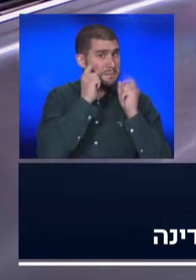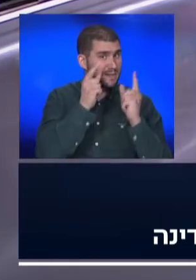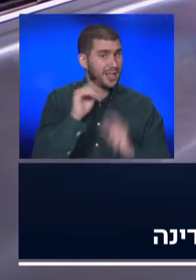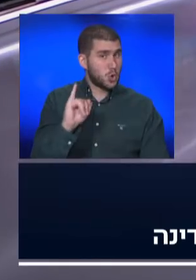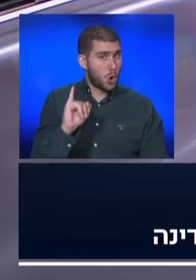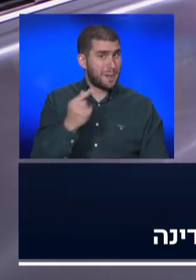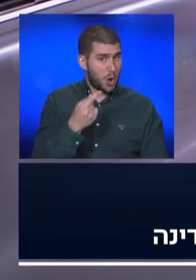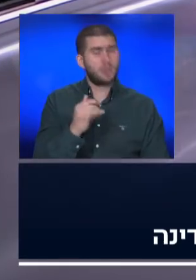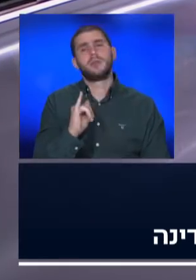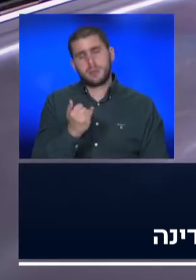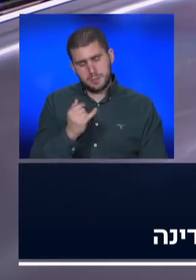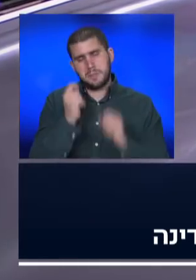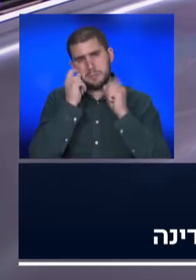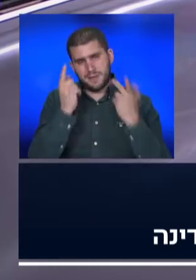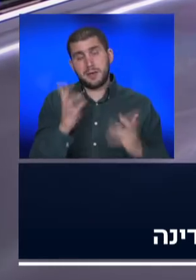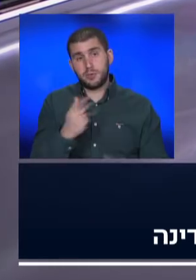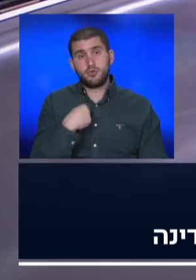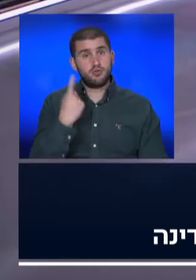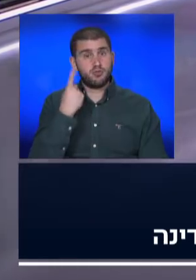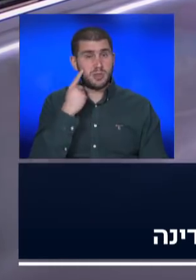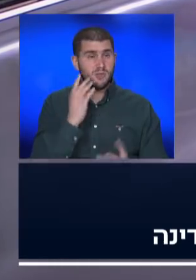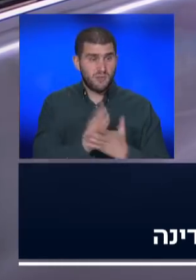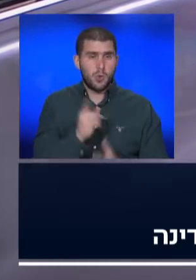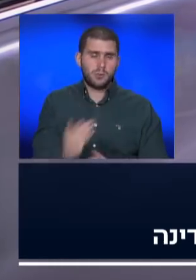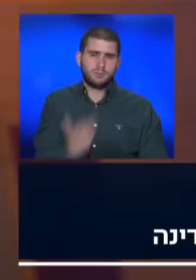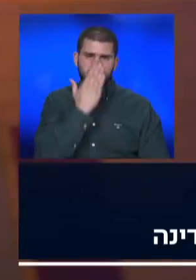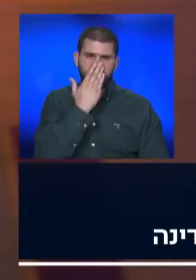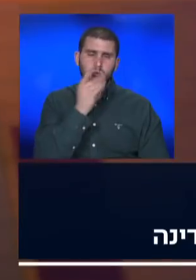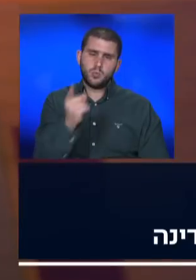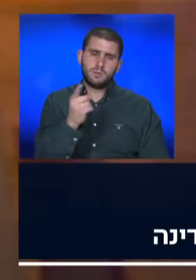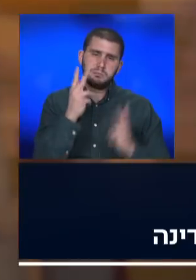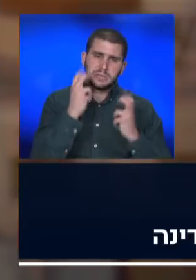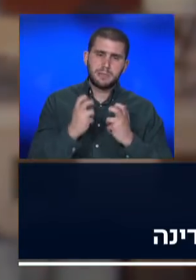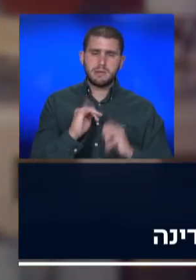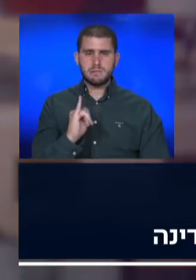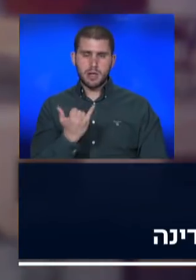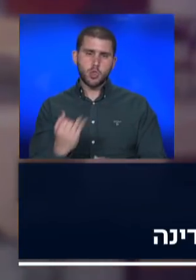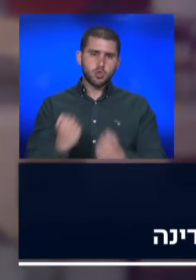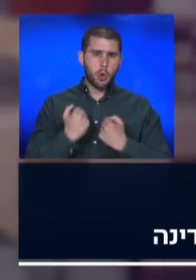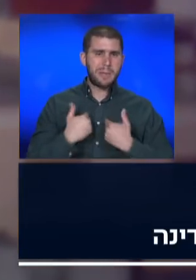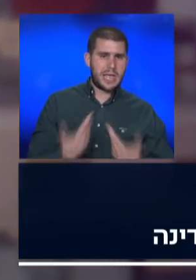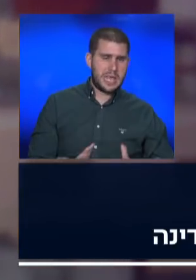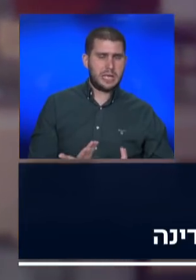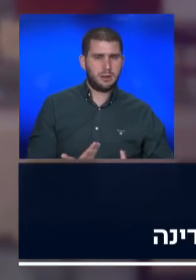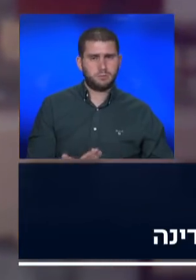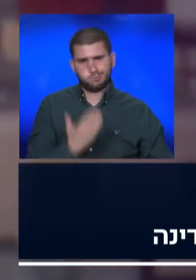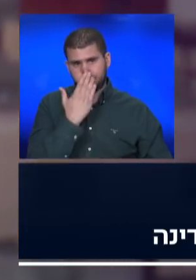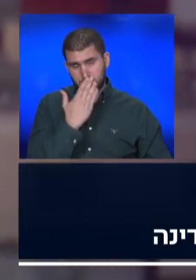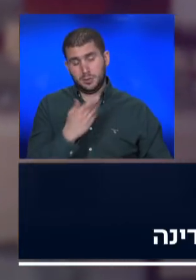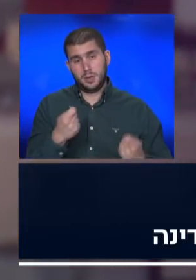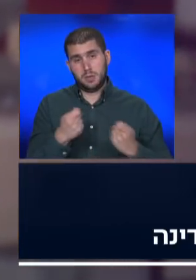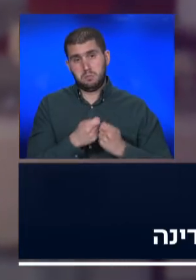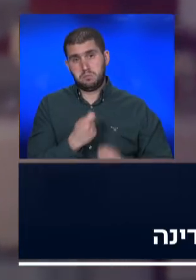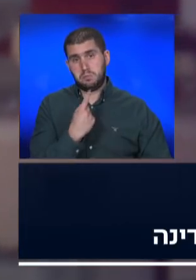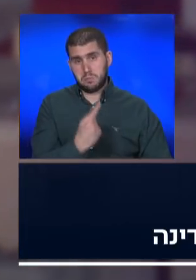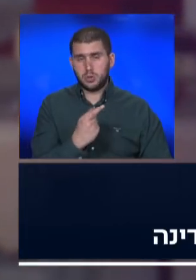מפתיע אותו, ומה שאנחנו שומעים, הוא מאוכזב, הוא ציפה אחרת, הוא ציפה שיתמכו בו, ובהיבט הזה הוא ממש ממש